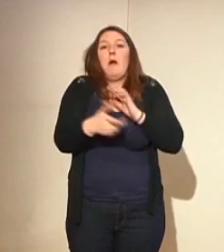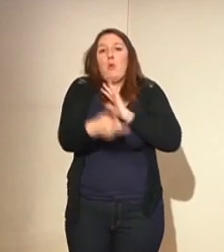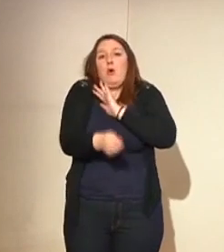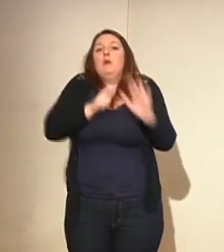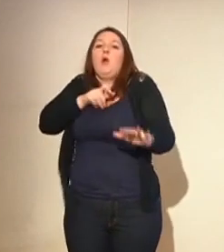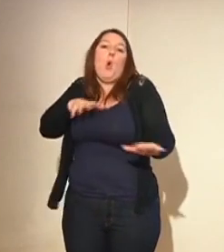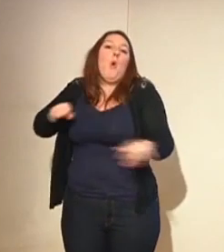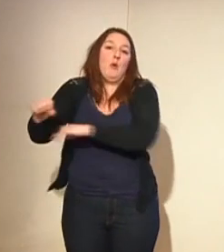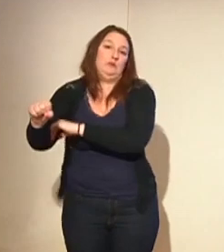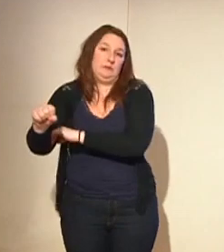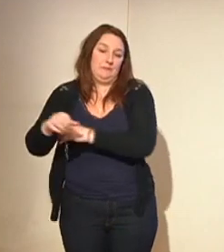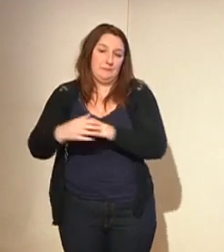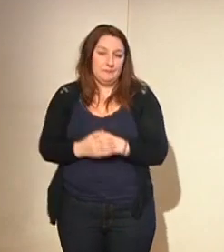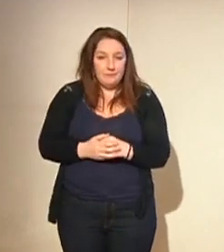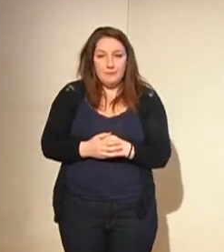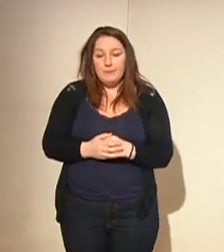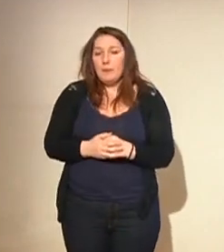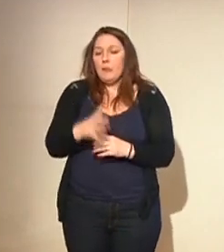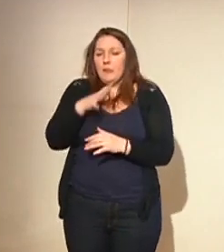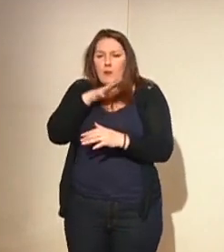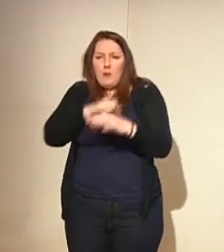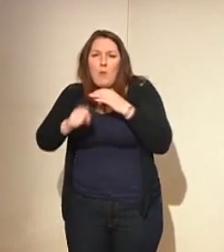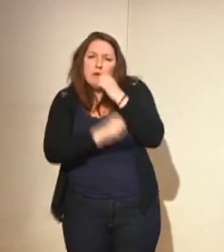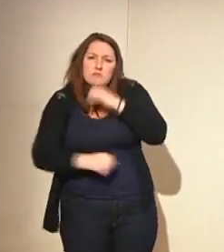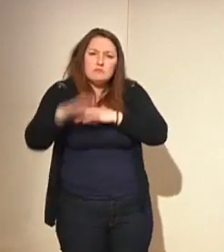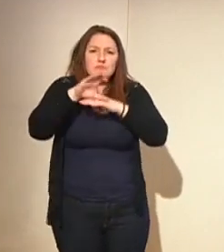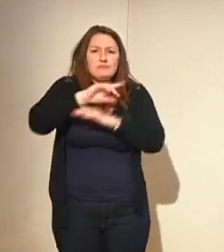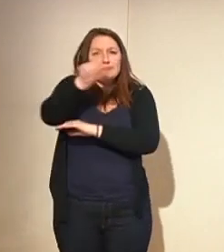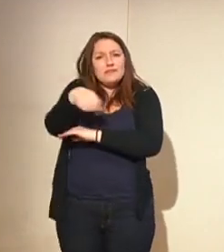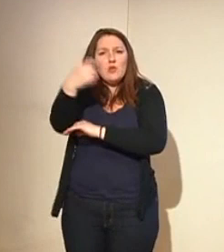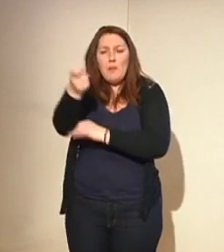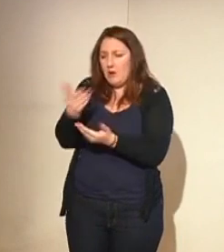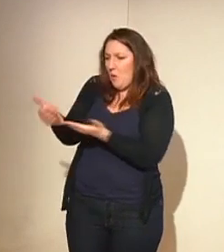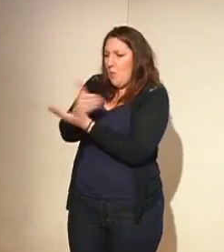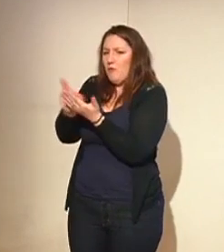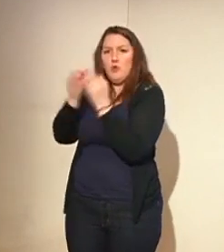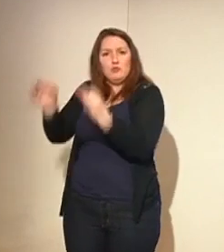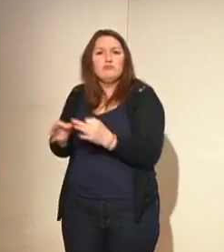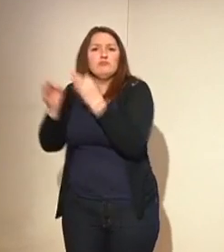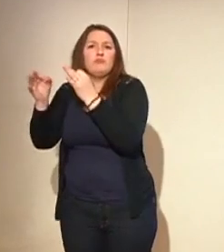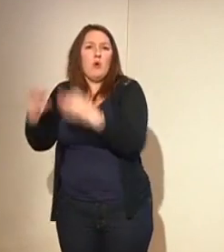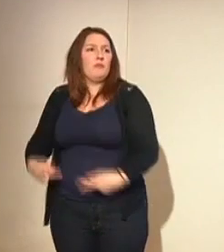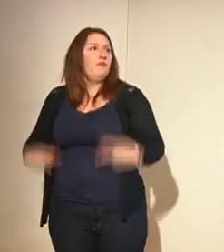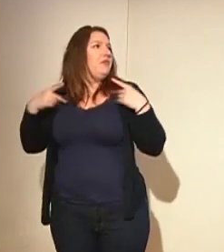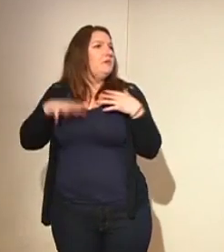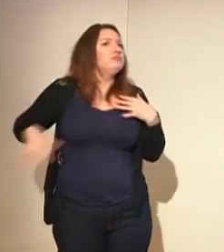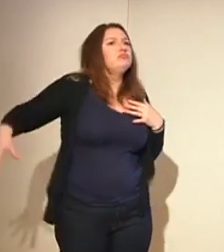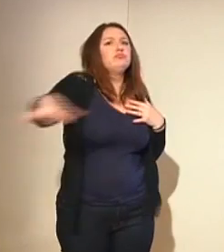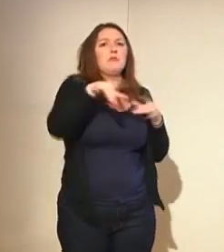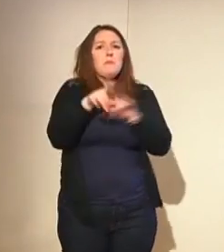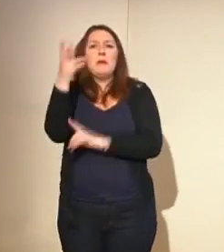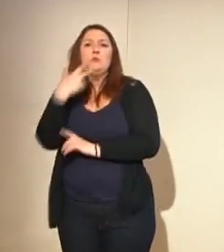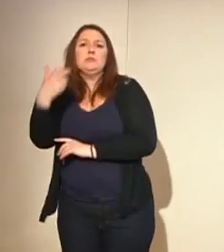il est normal que cette compensation corresponde au revenus et aux conditions de vie du plus grand nombre de nos